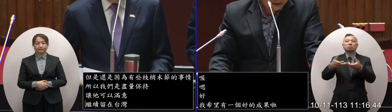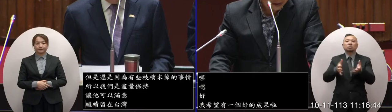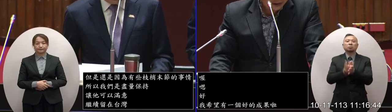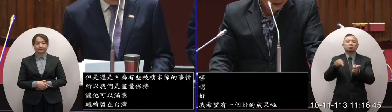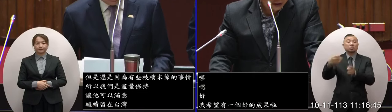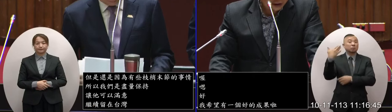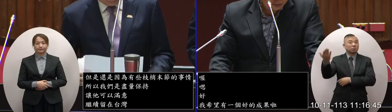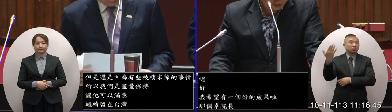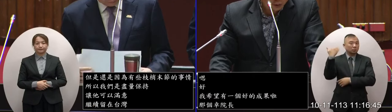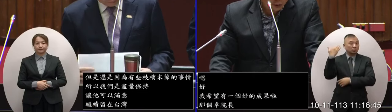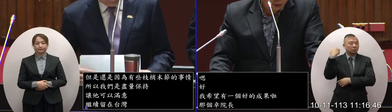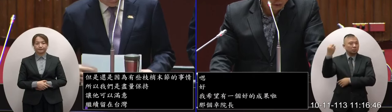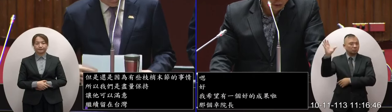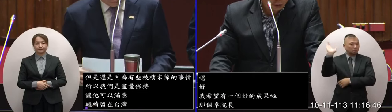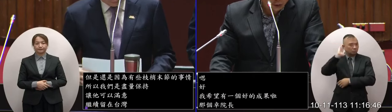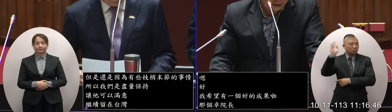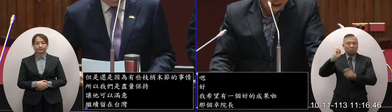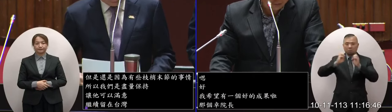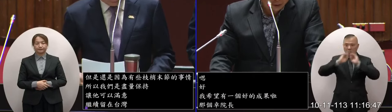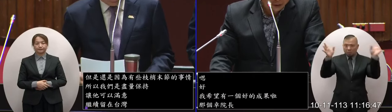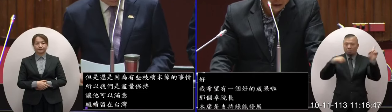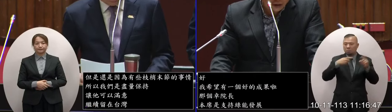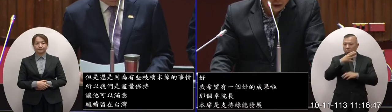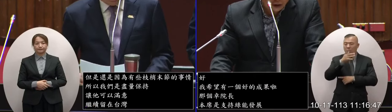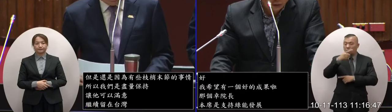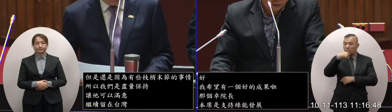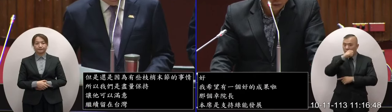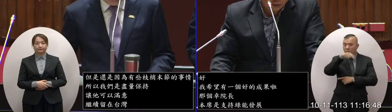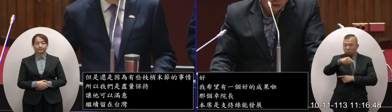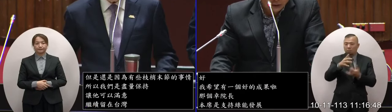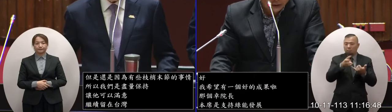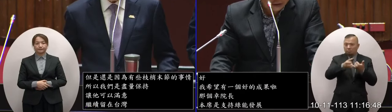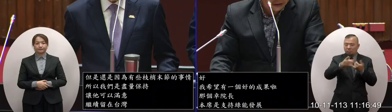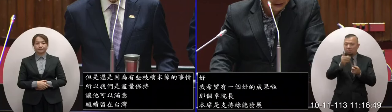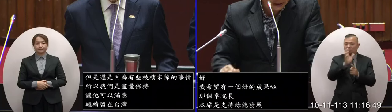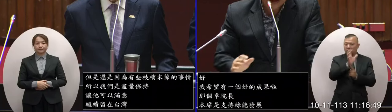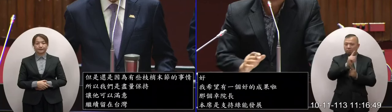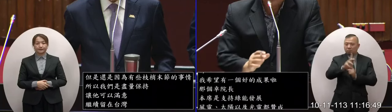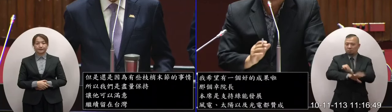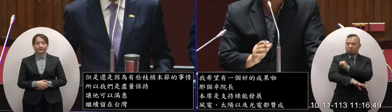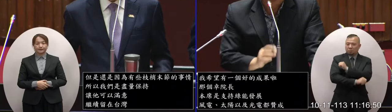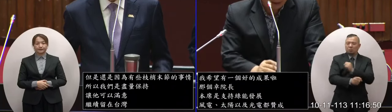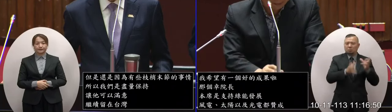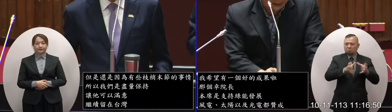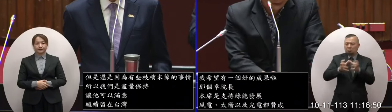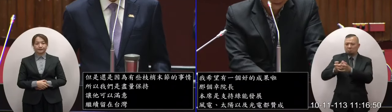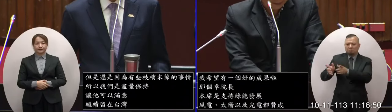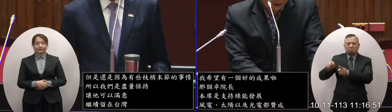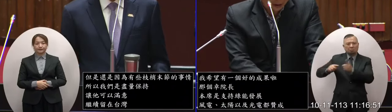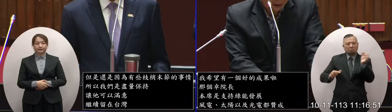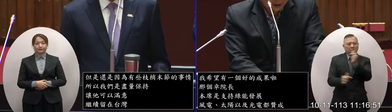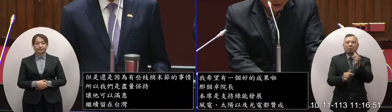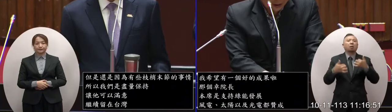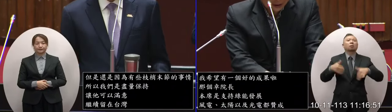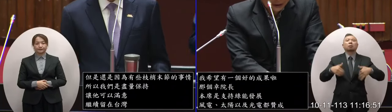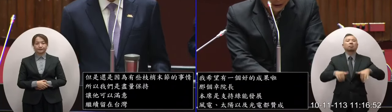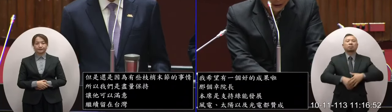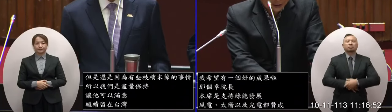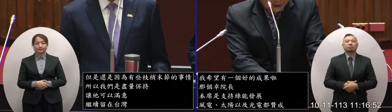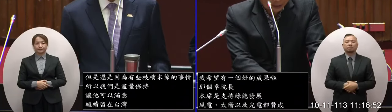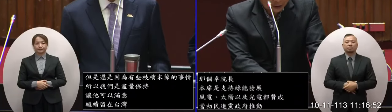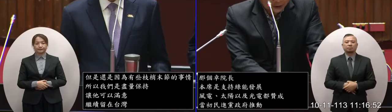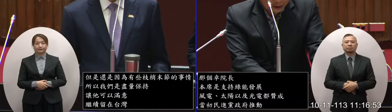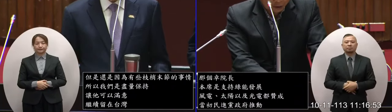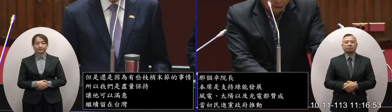哦。这个经济部说，我国离岸风电基础设施啊尚未完备哦，而